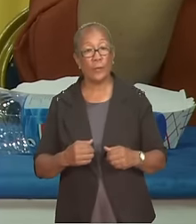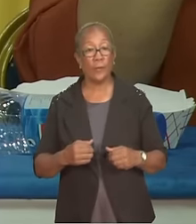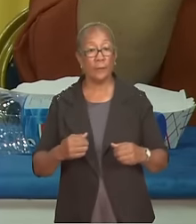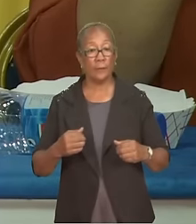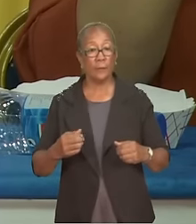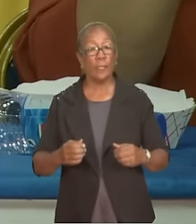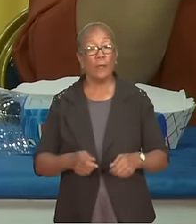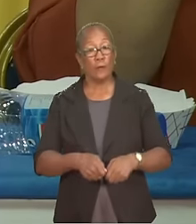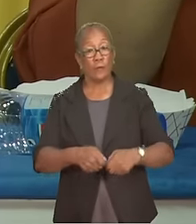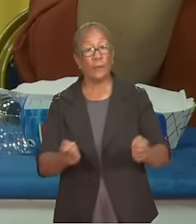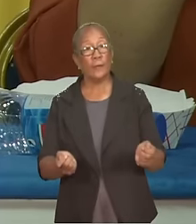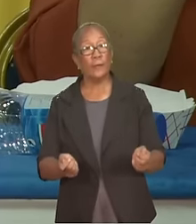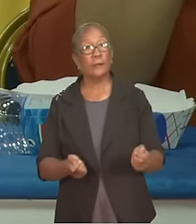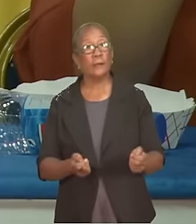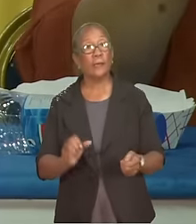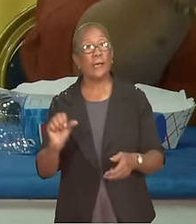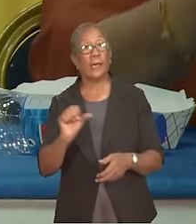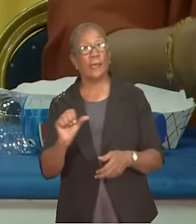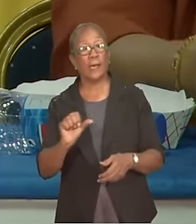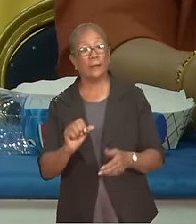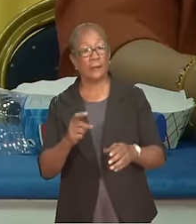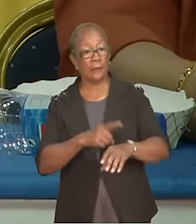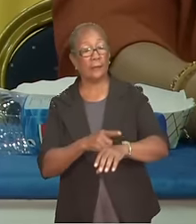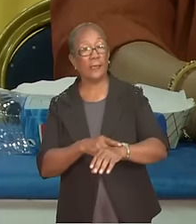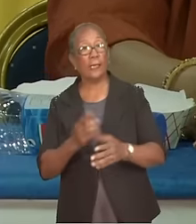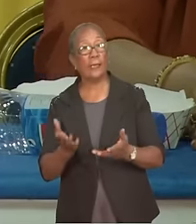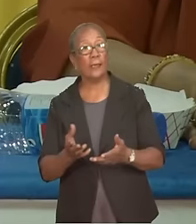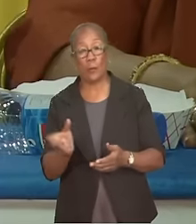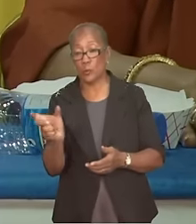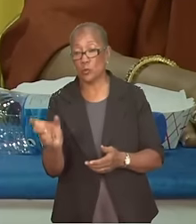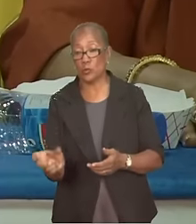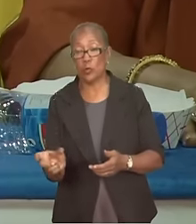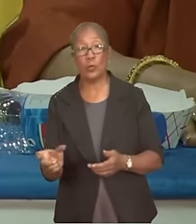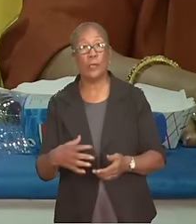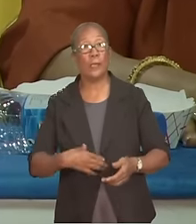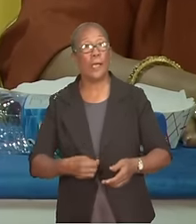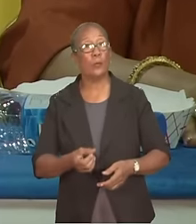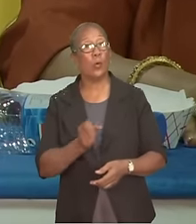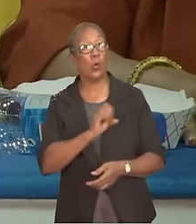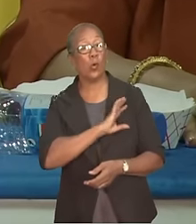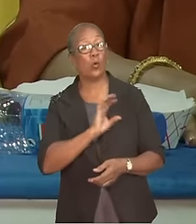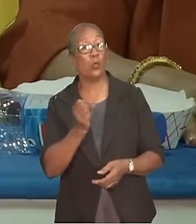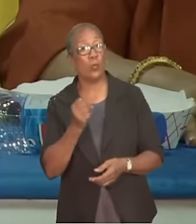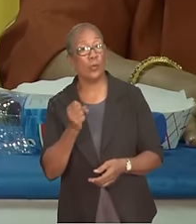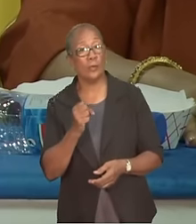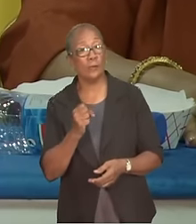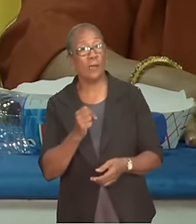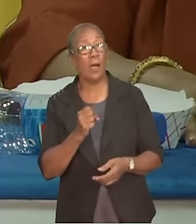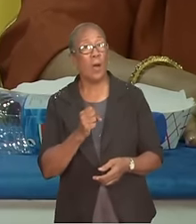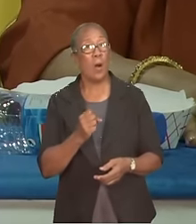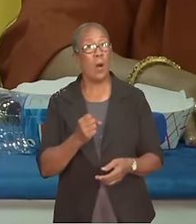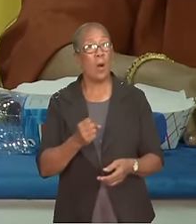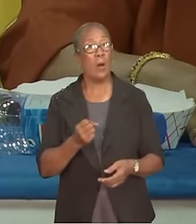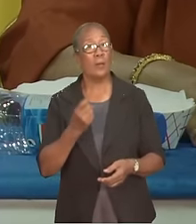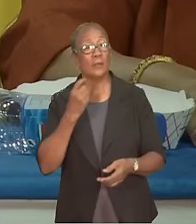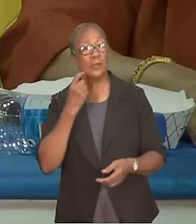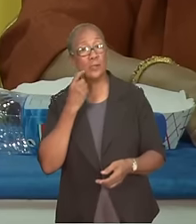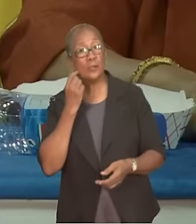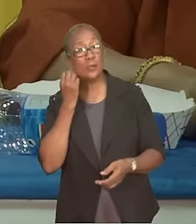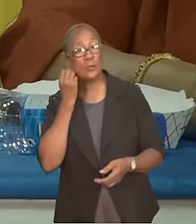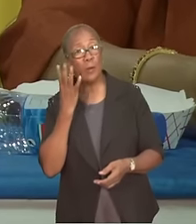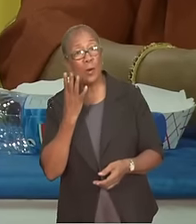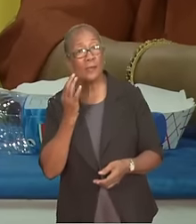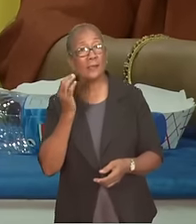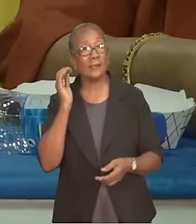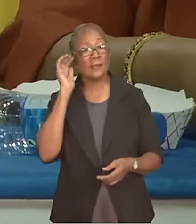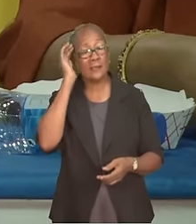niet beschikbaar is na bepaalde tijden. Personen hadden ook moeite om in shiftverband te werken. Dus ook daar zou je moeten